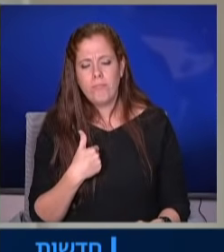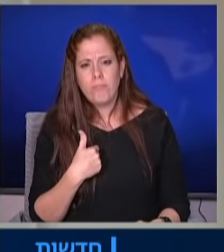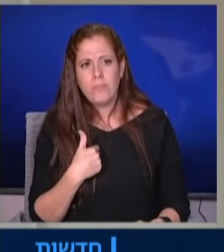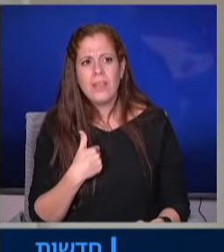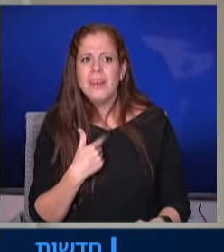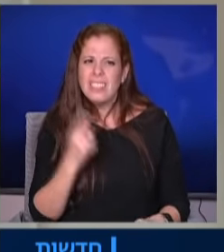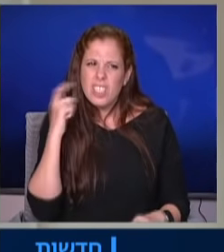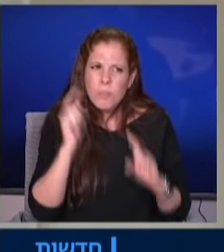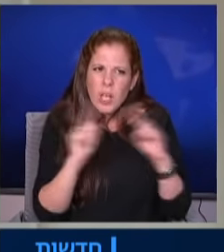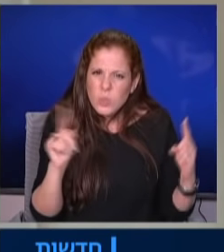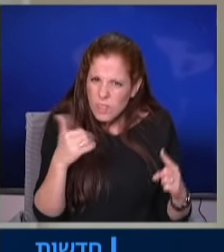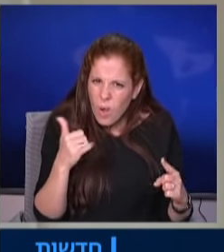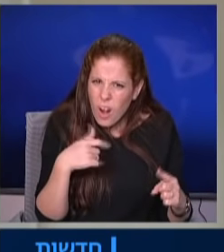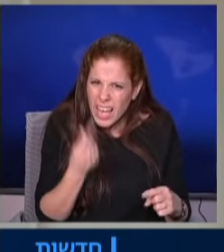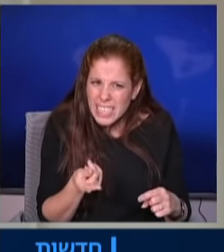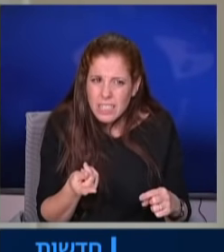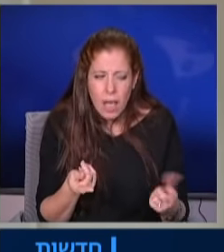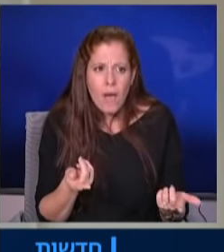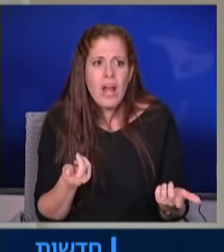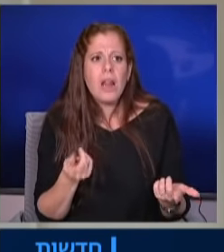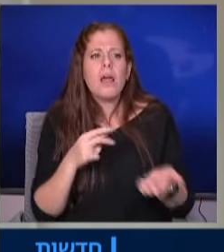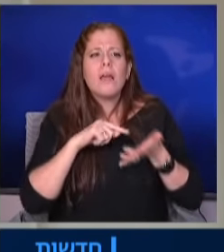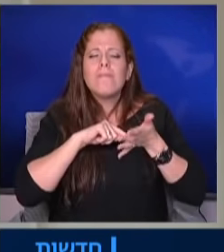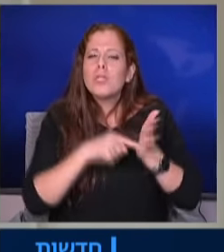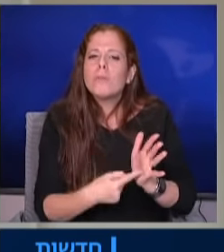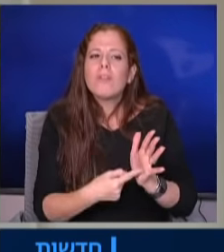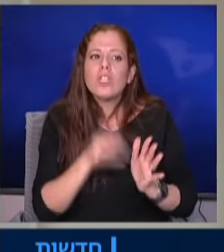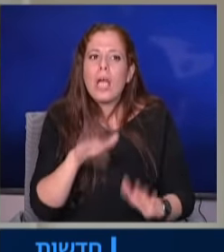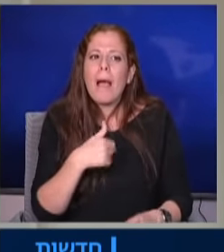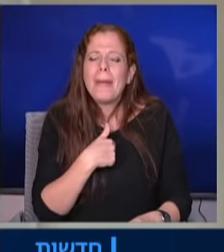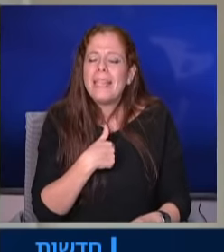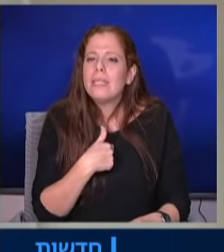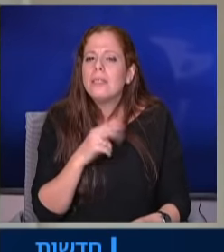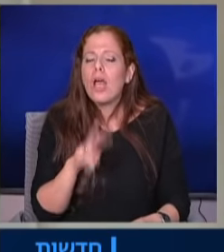זה נשמע זוי, נכון להגיד דבר כזה, אבל מה שאני מתכוון זה שגם אני יש לי את